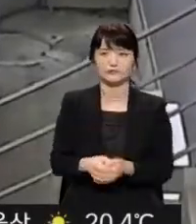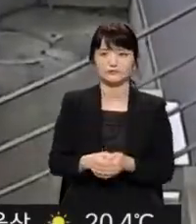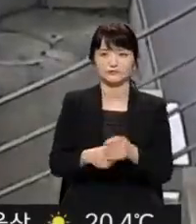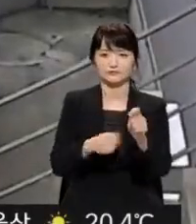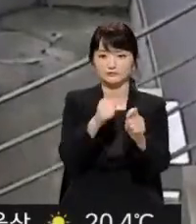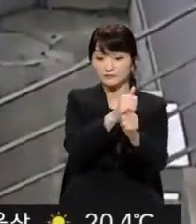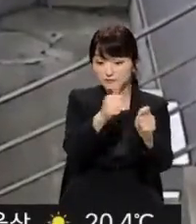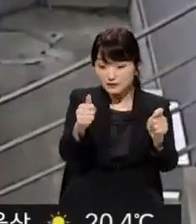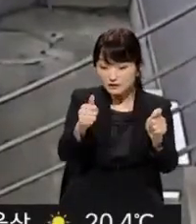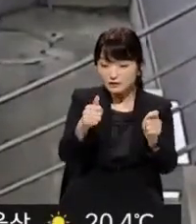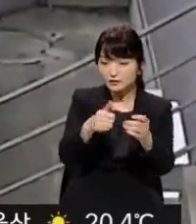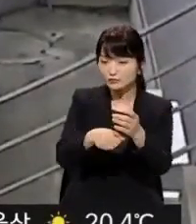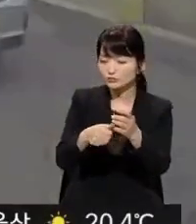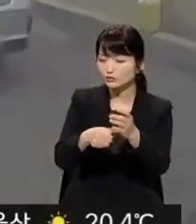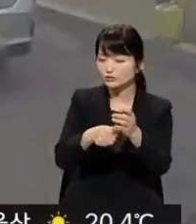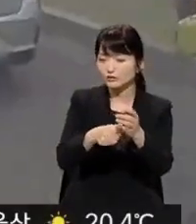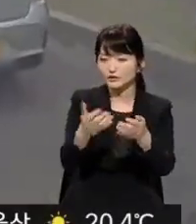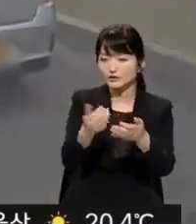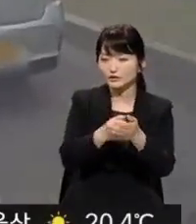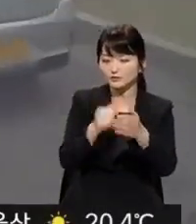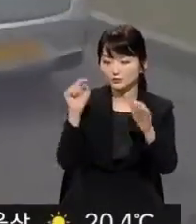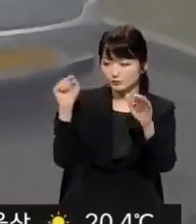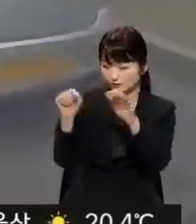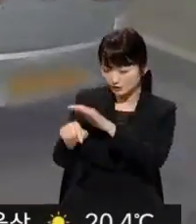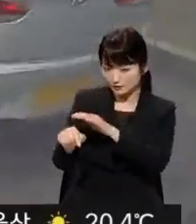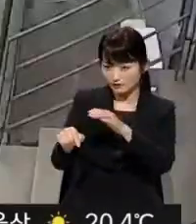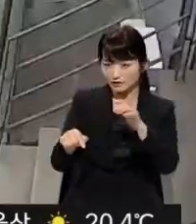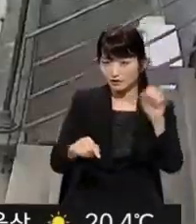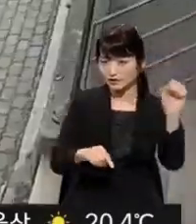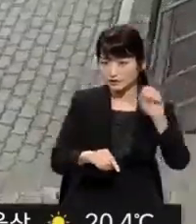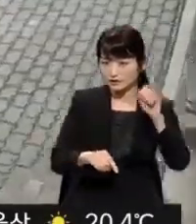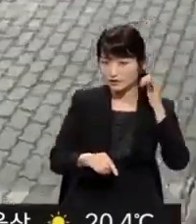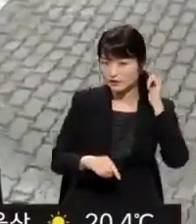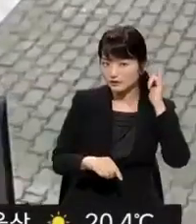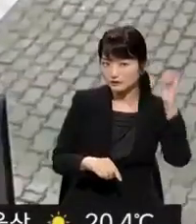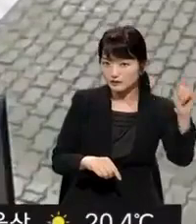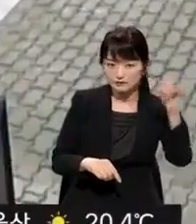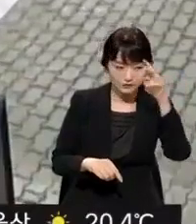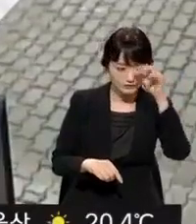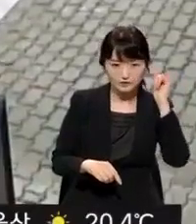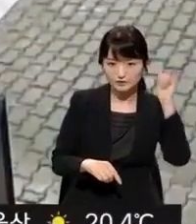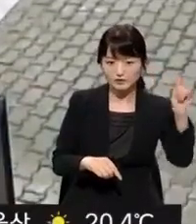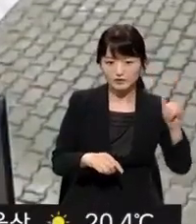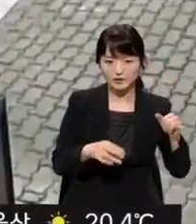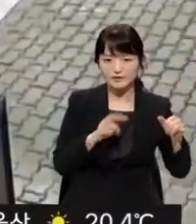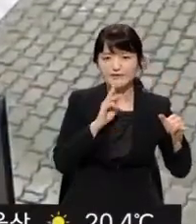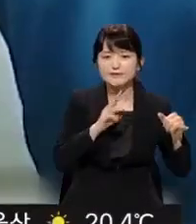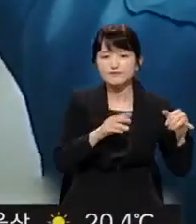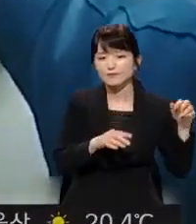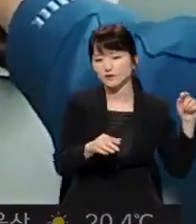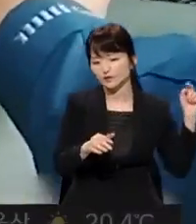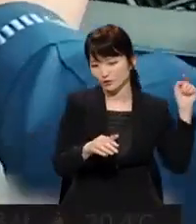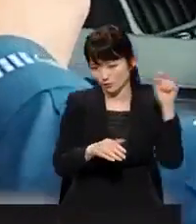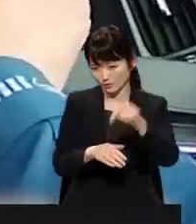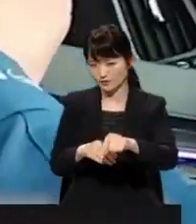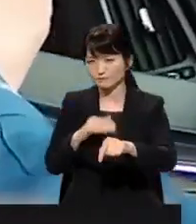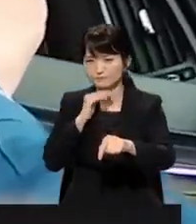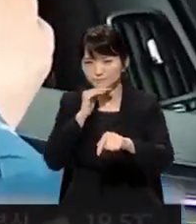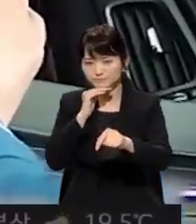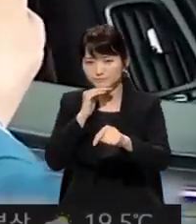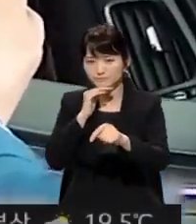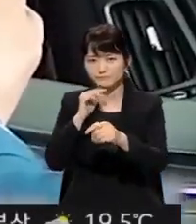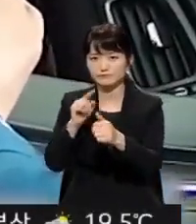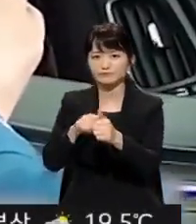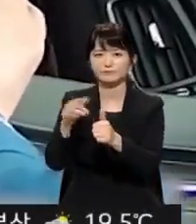갈게요 하고 이 손님이 내린 사이에 경찰에 신고를 했고 경찰에서 불과 3분 만에 딱 출동을 한 겁니다. 그리고 기다렸다가 잡았고